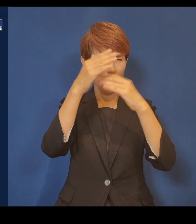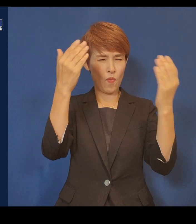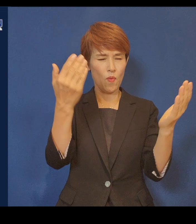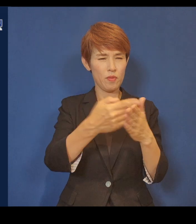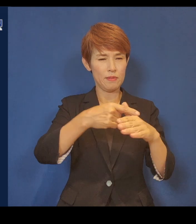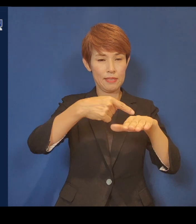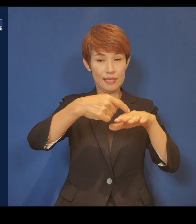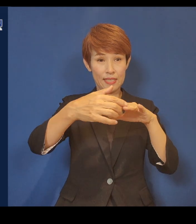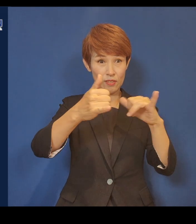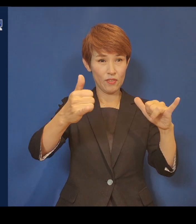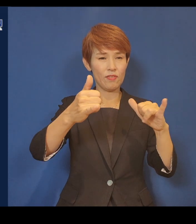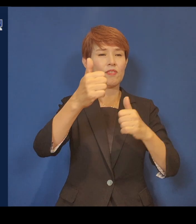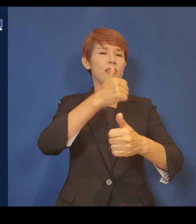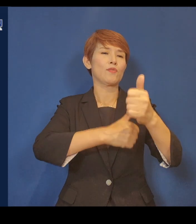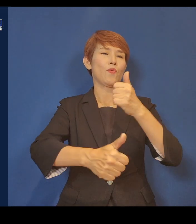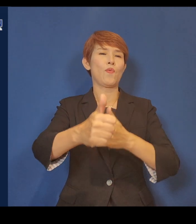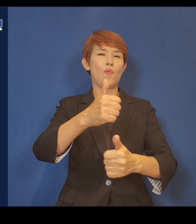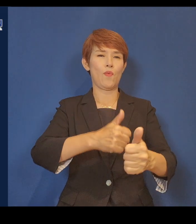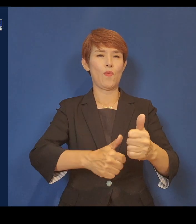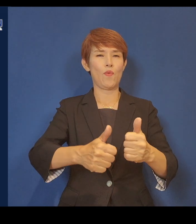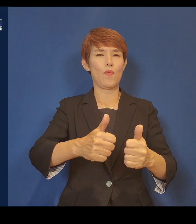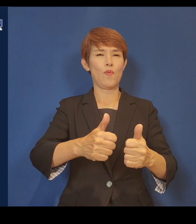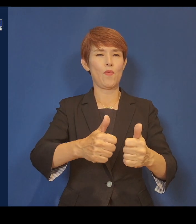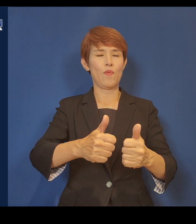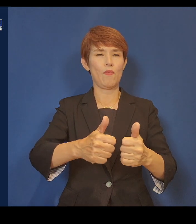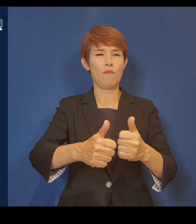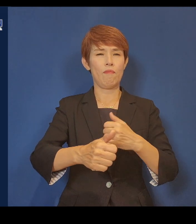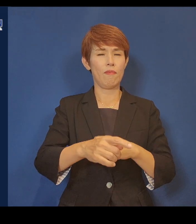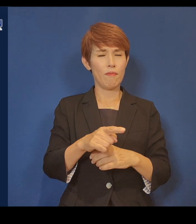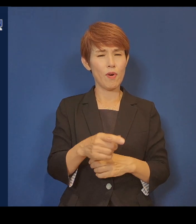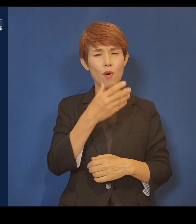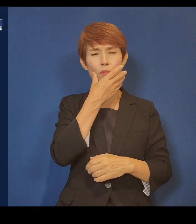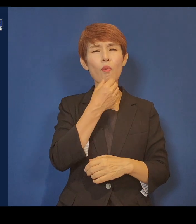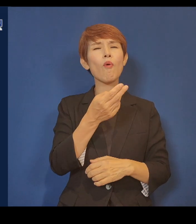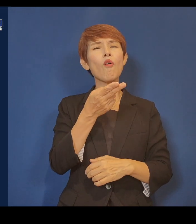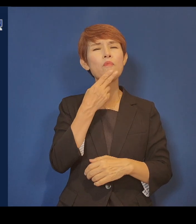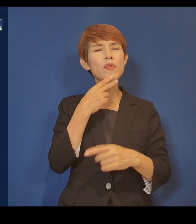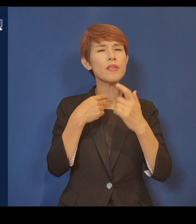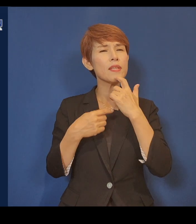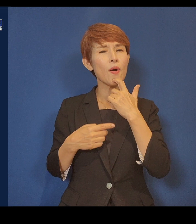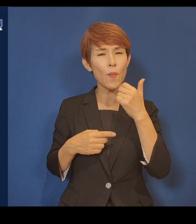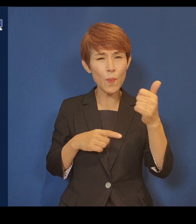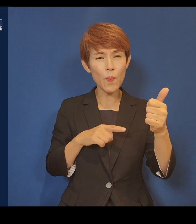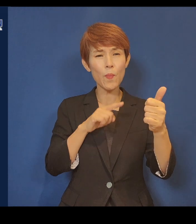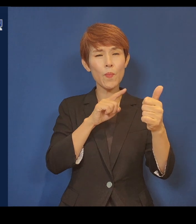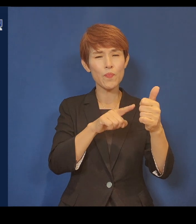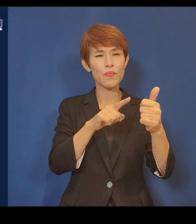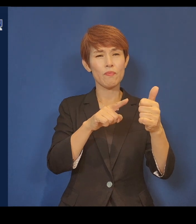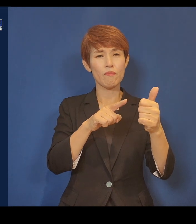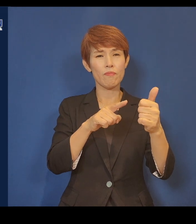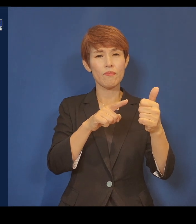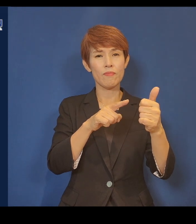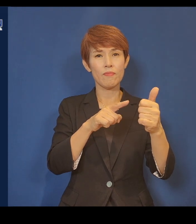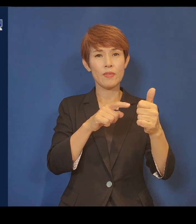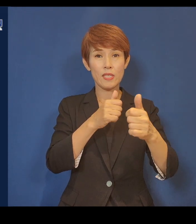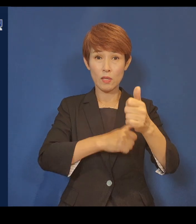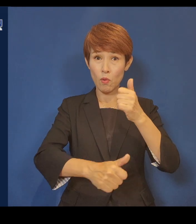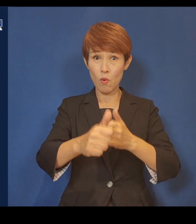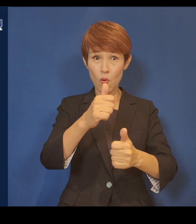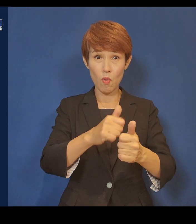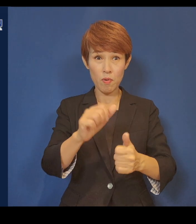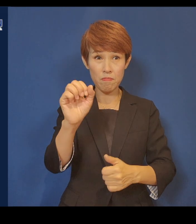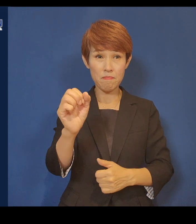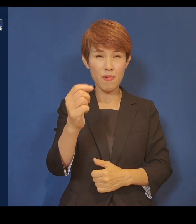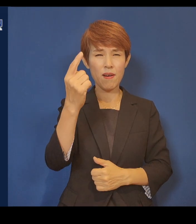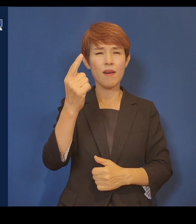모든 족속이 너와 네 자손, 여전히 박복하고 장가 못 간 야곱과 그 태어나지도 않은 야곱의